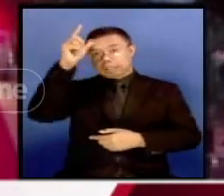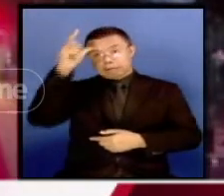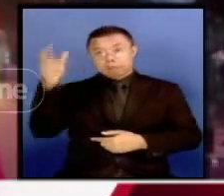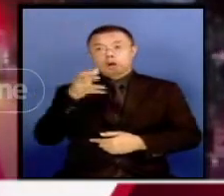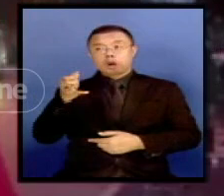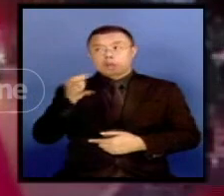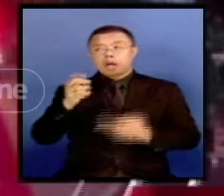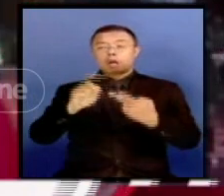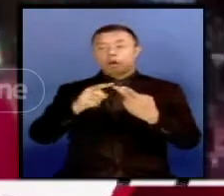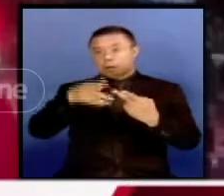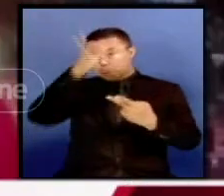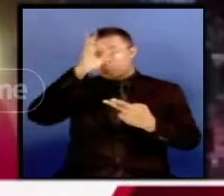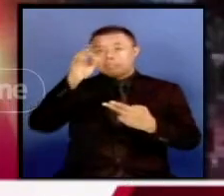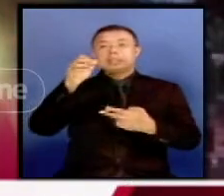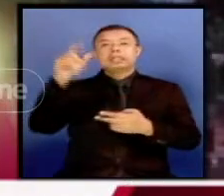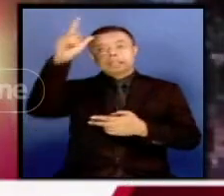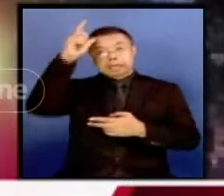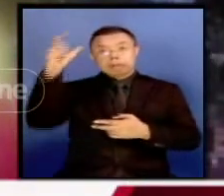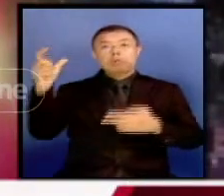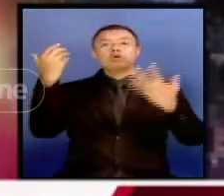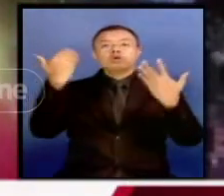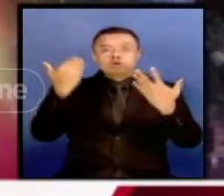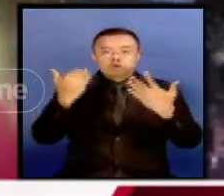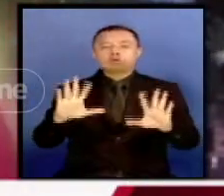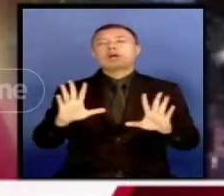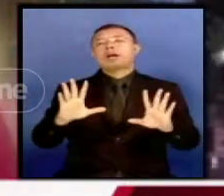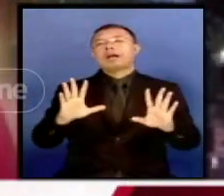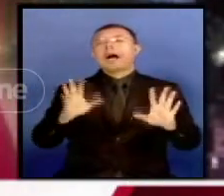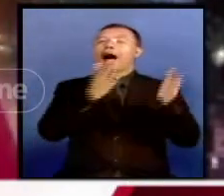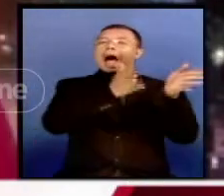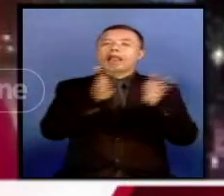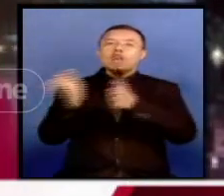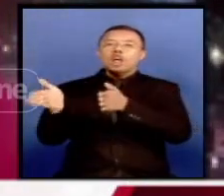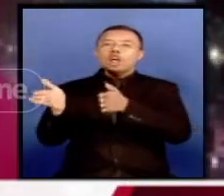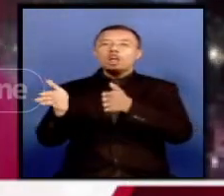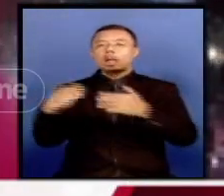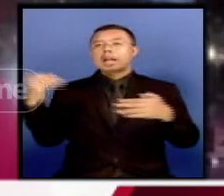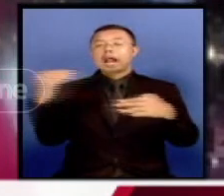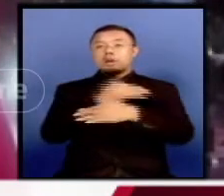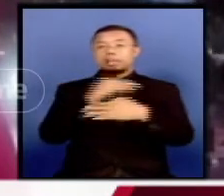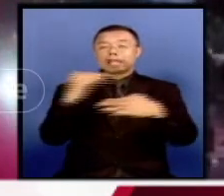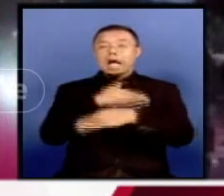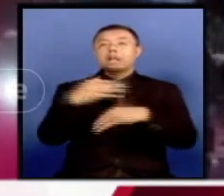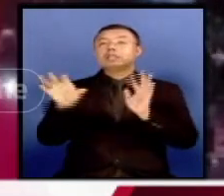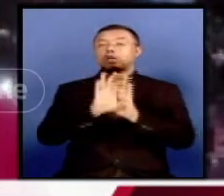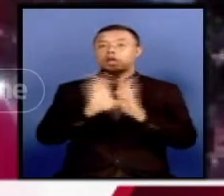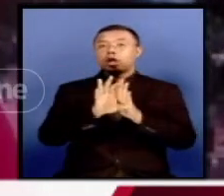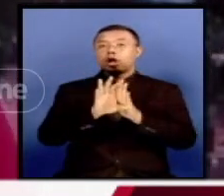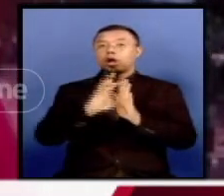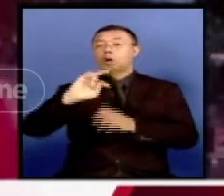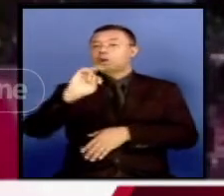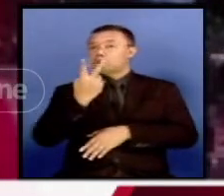dan Polresta Cirebon sudah melakukan sejumlah rekayasa lalu lintas seperti melakukan